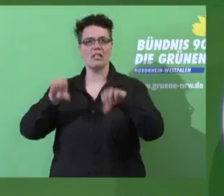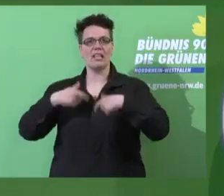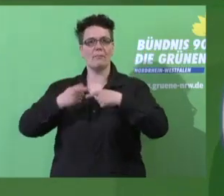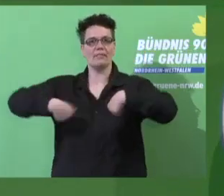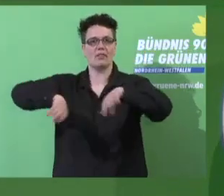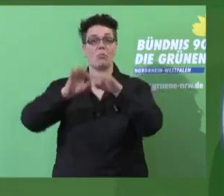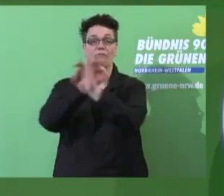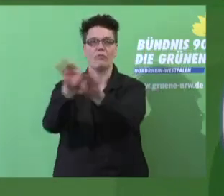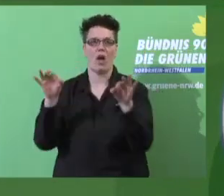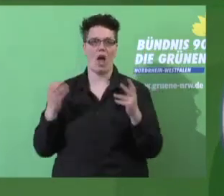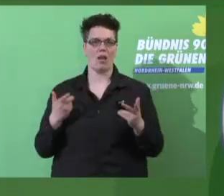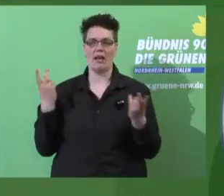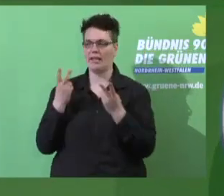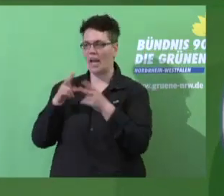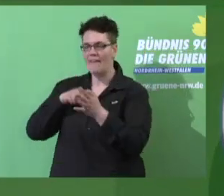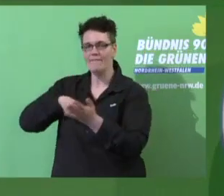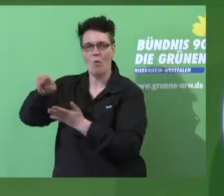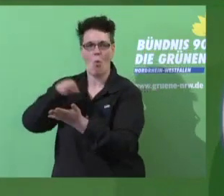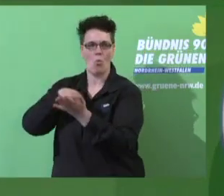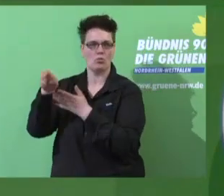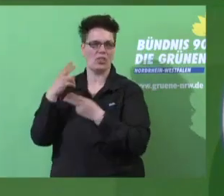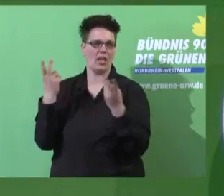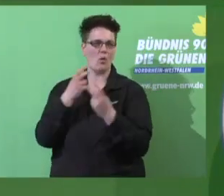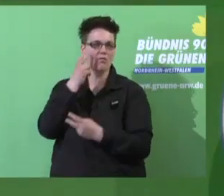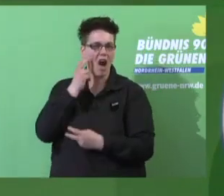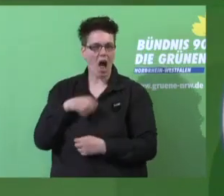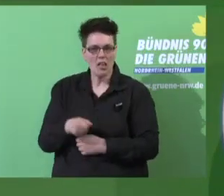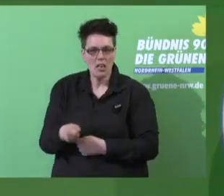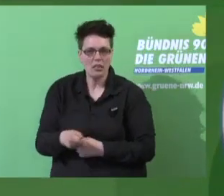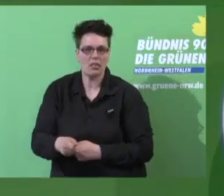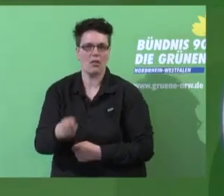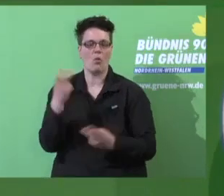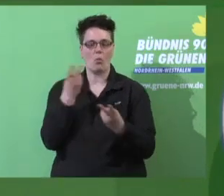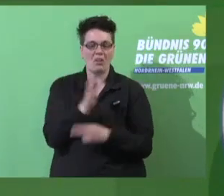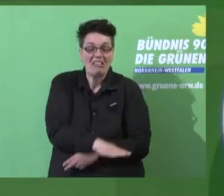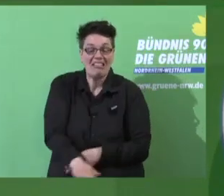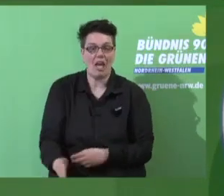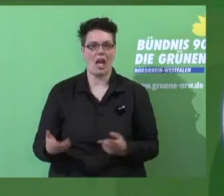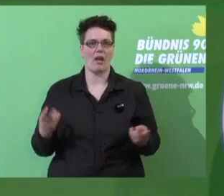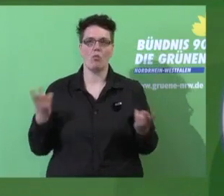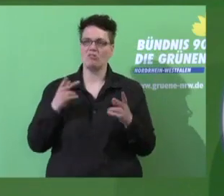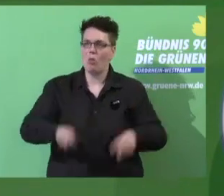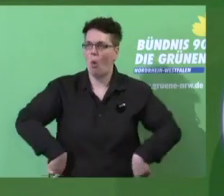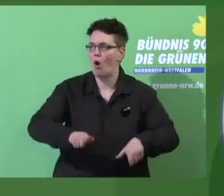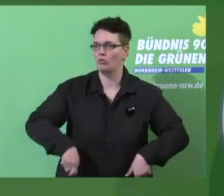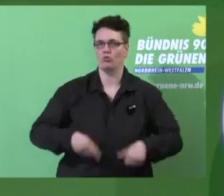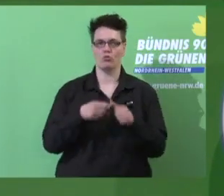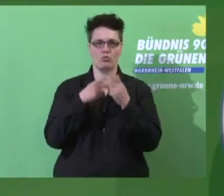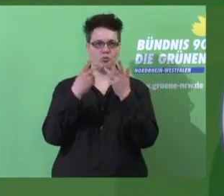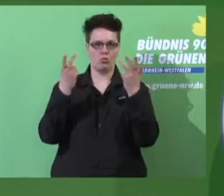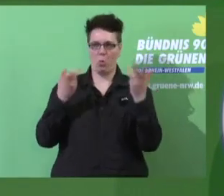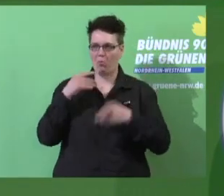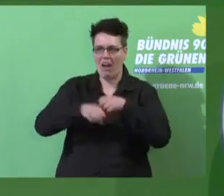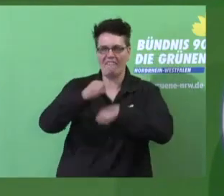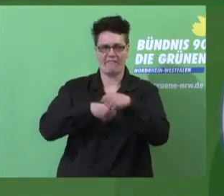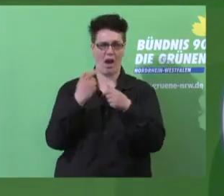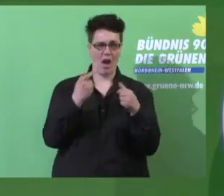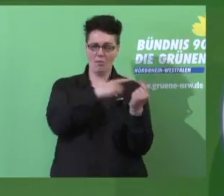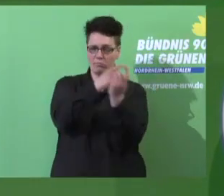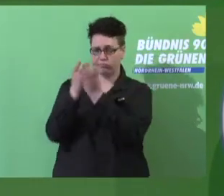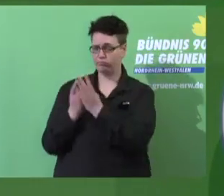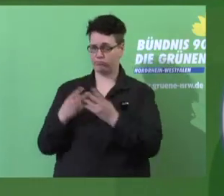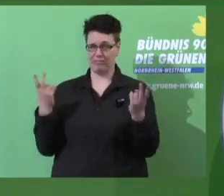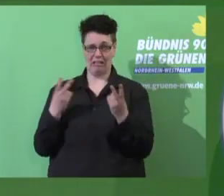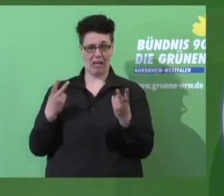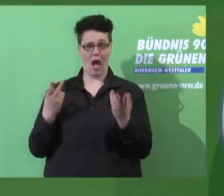seien es jetzt Fußgänger, seien es ältere Menschen, seien es kleine Kinder, seien es Rollstuhlfahrer, seien es Radfahrer, wollen